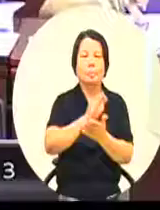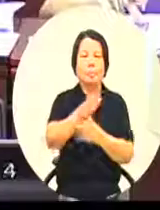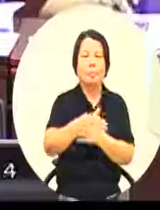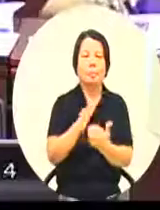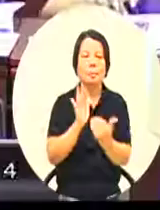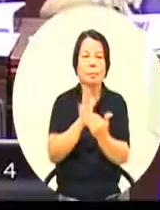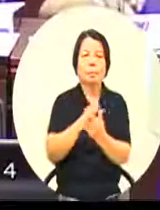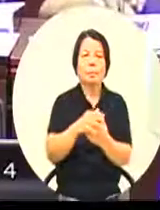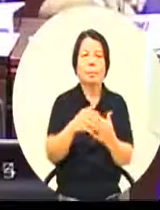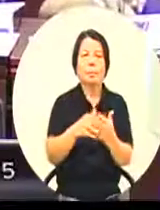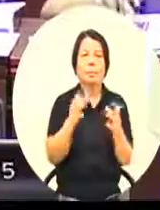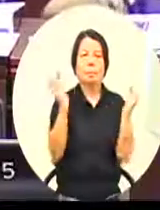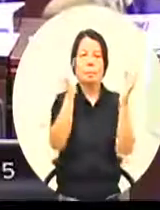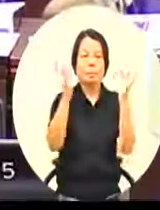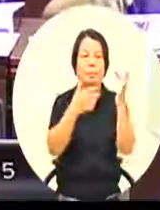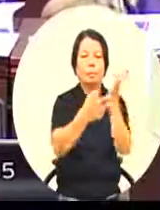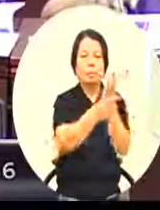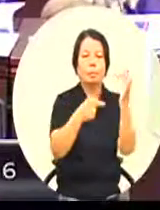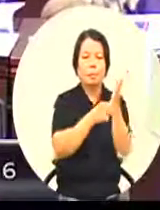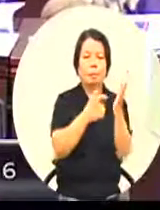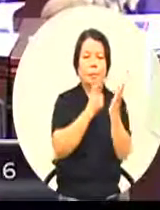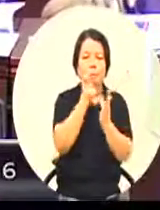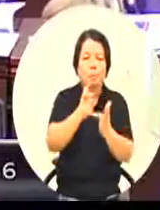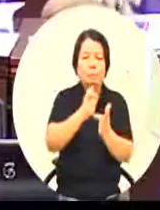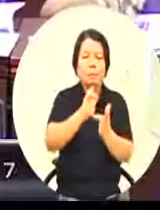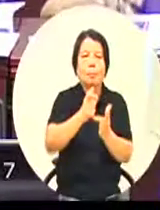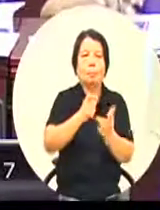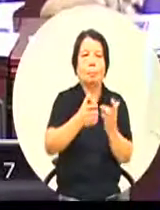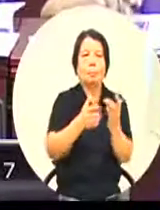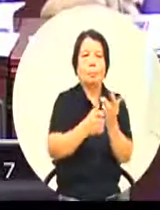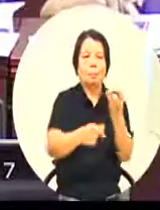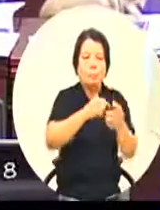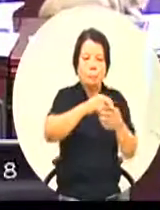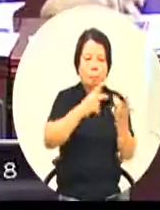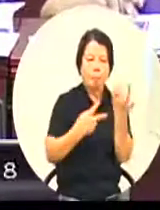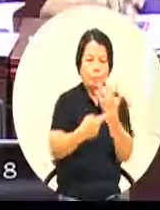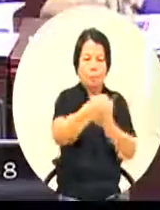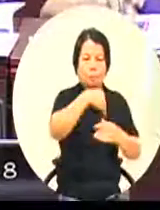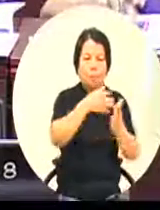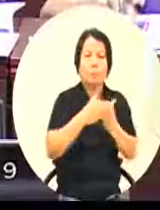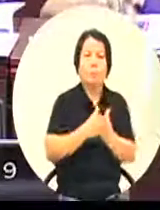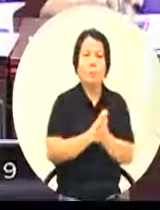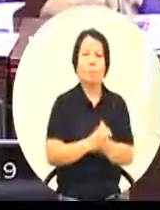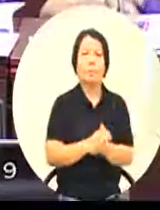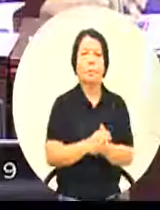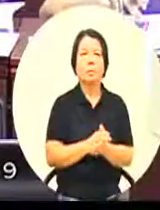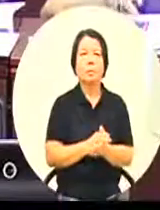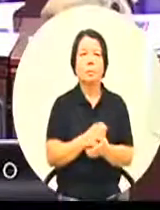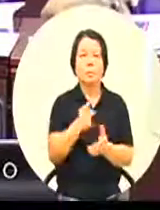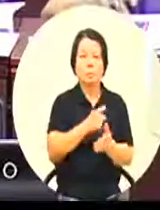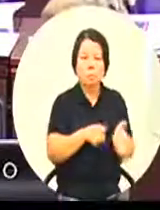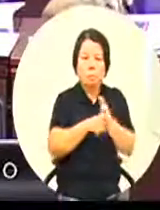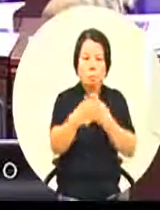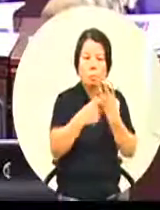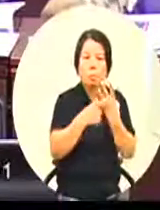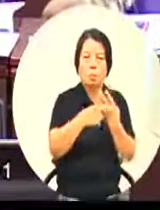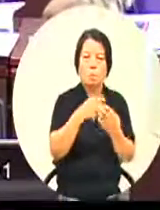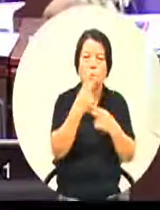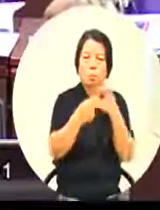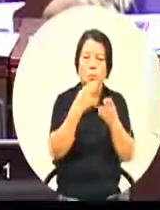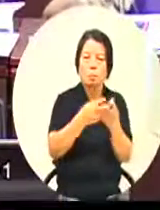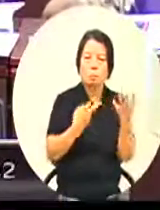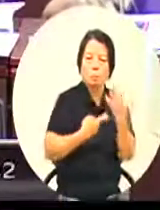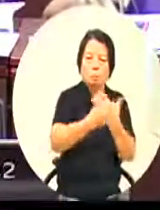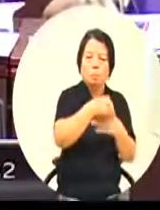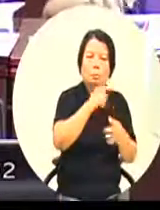树木可能就要加固了。那有些树木在该修剪的时间要修到对位，嘿，怎么就专业呢？怎么样修树才是